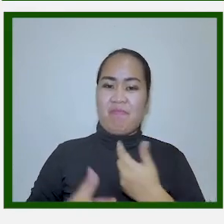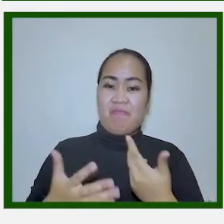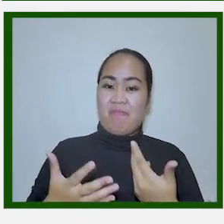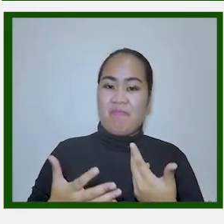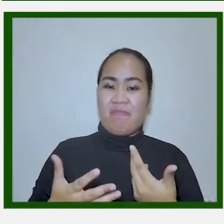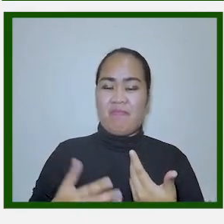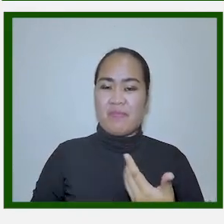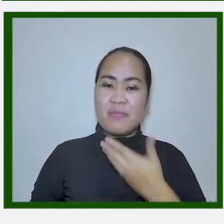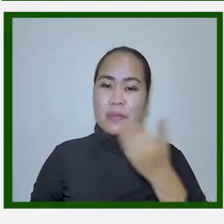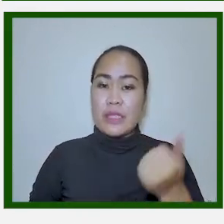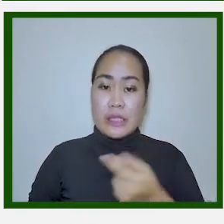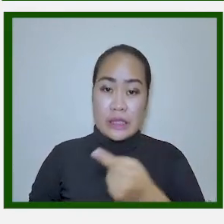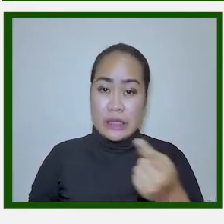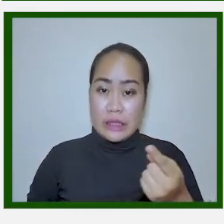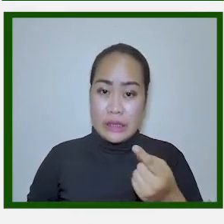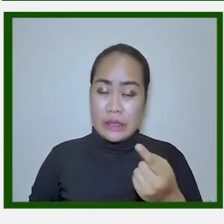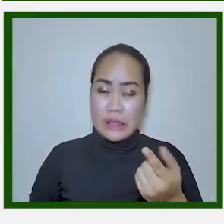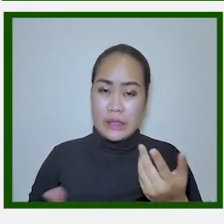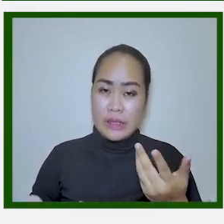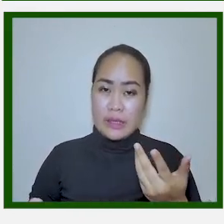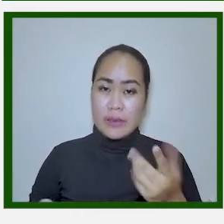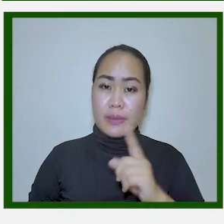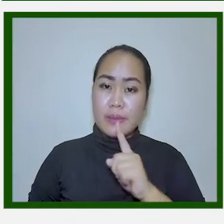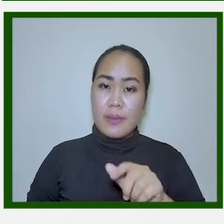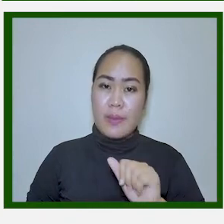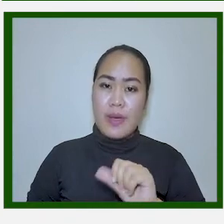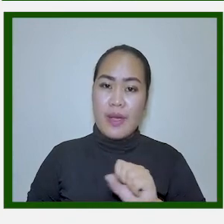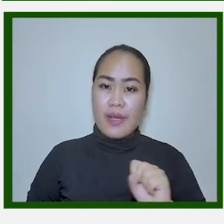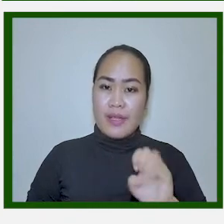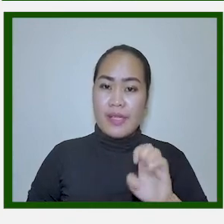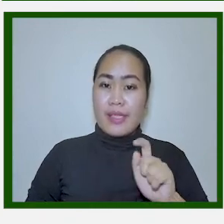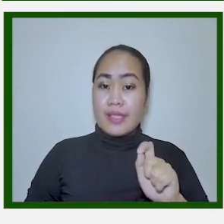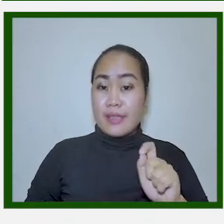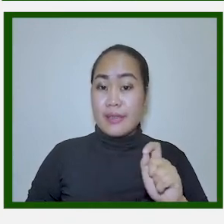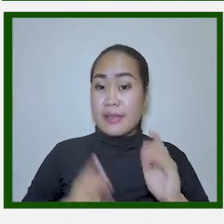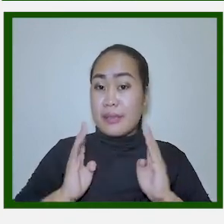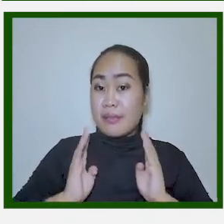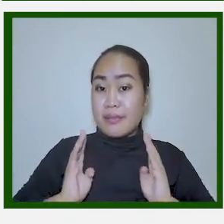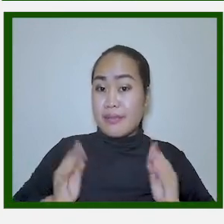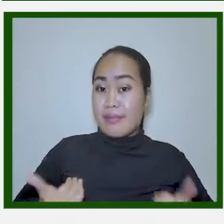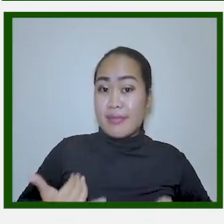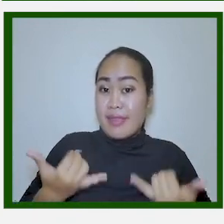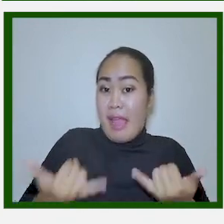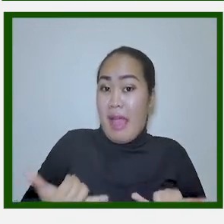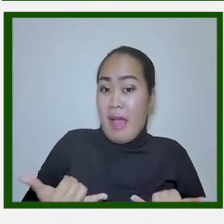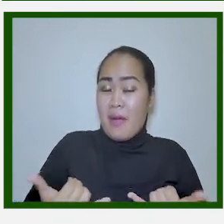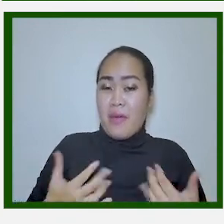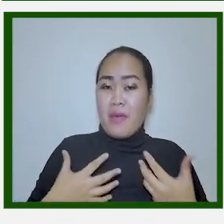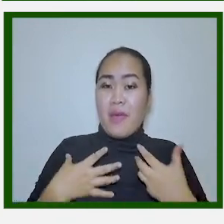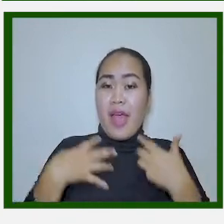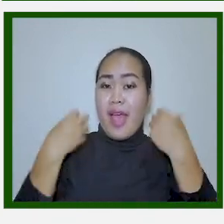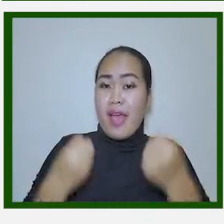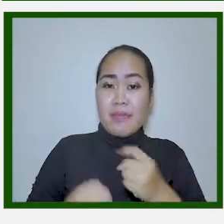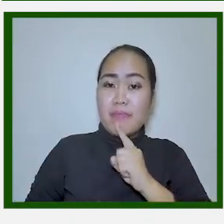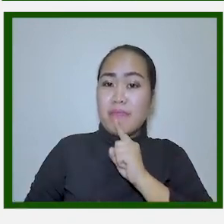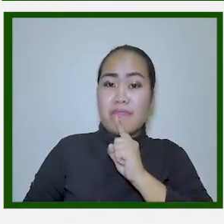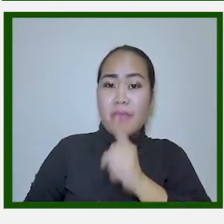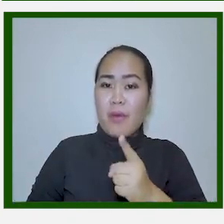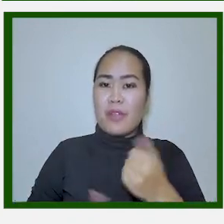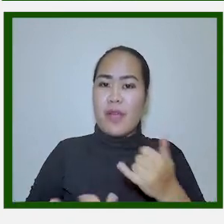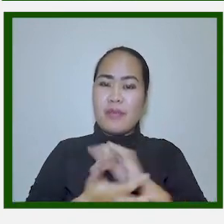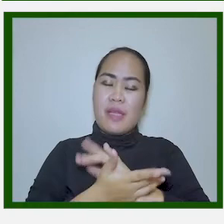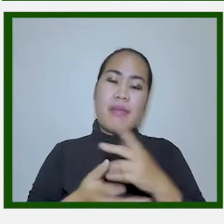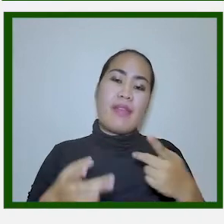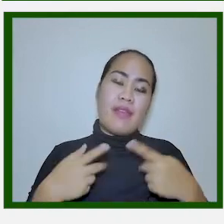natin, no, lalong-lalo na tong pandemya, yung health, no, kailangan po talaga. And most importantly, no, kung wala naman talagang